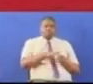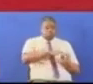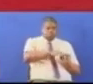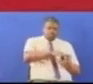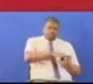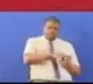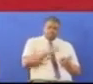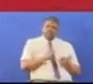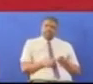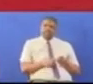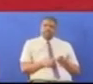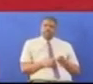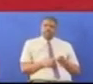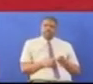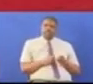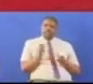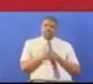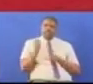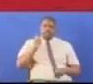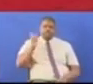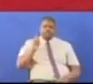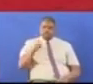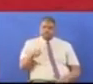kutumia hizi mali asilia